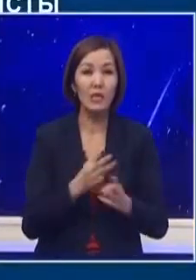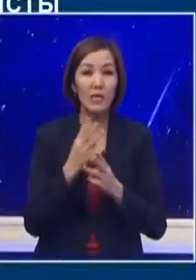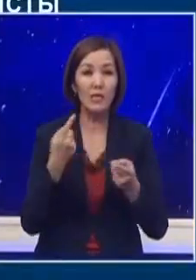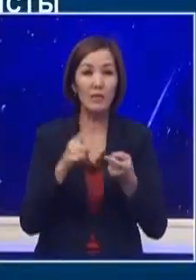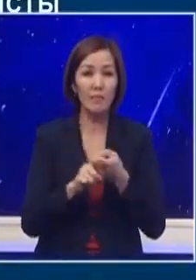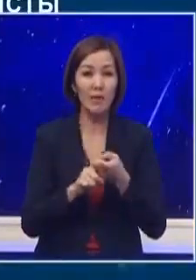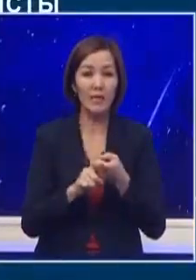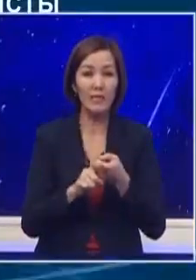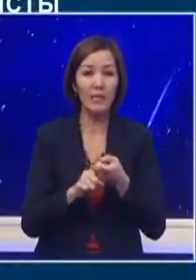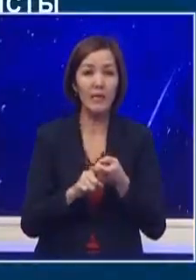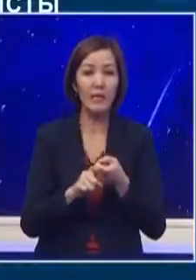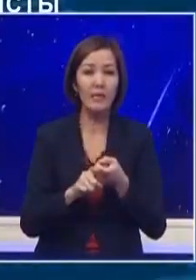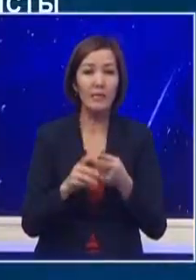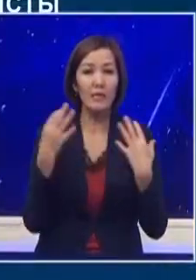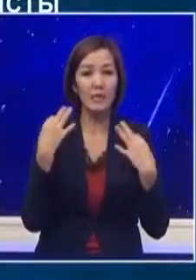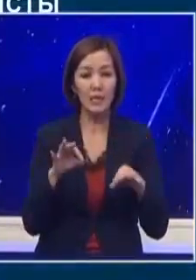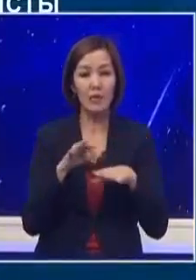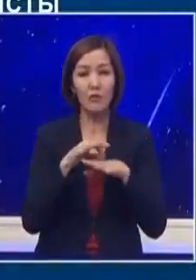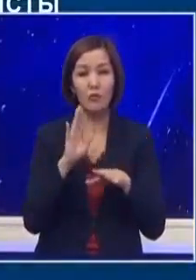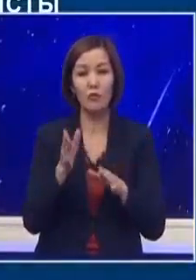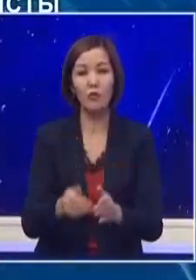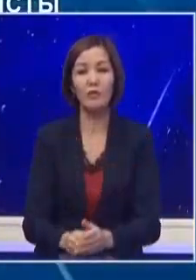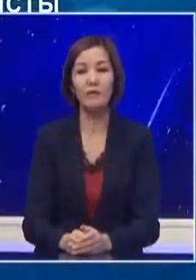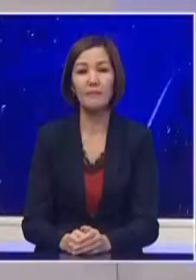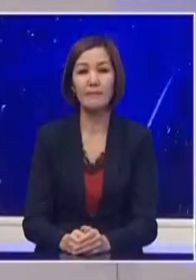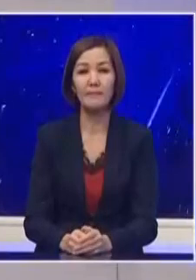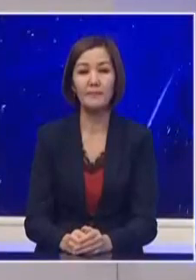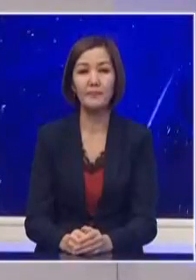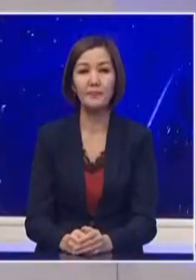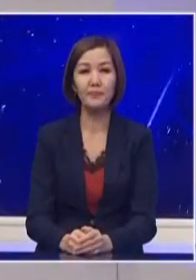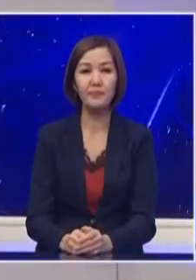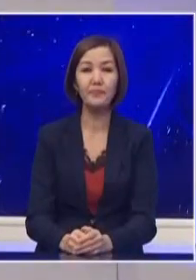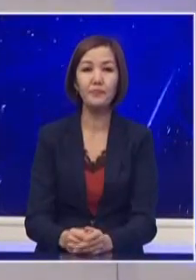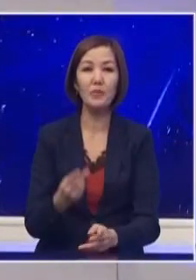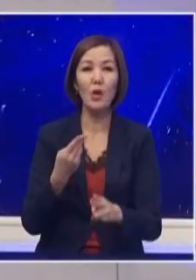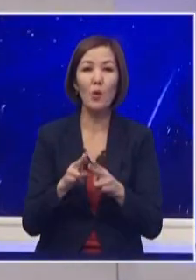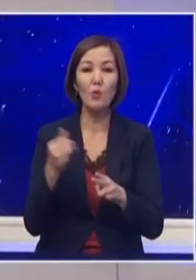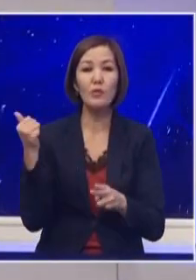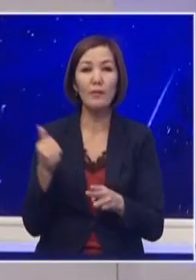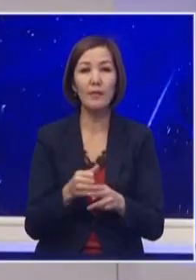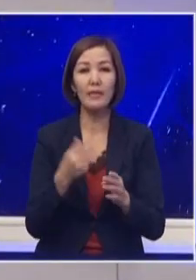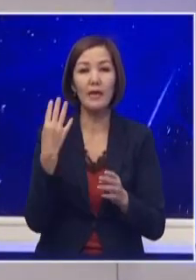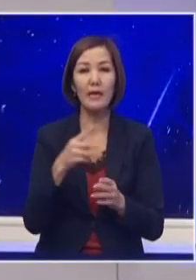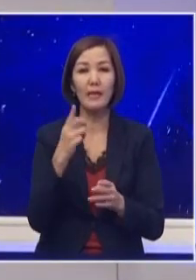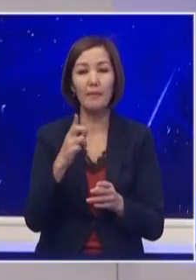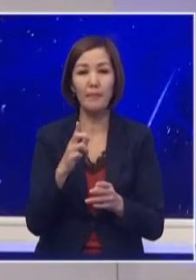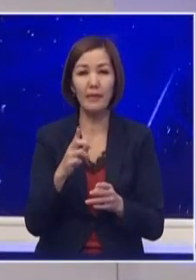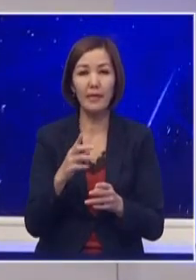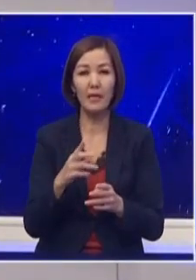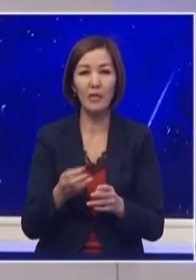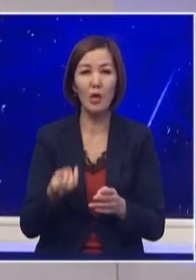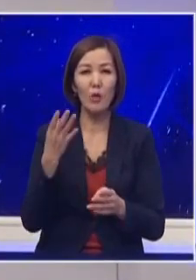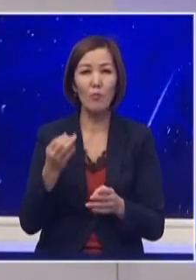университеттердің ниетіне байланысты ерікті түрде жүргізіледі. Осы аптада 41 мұнай кеніші